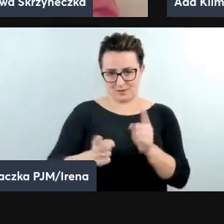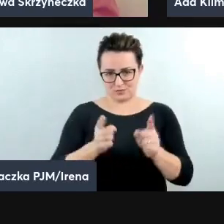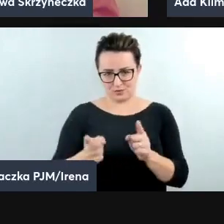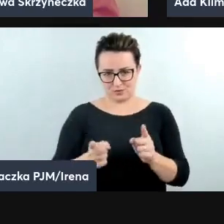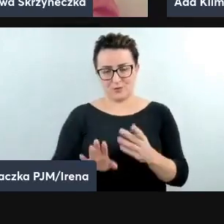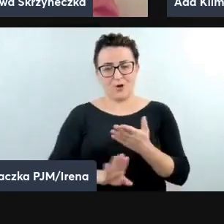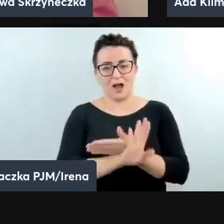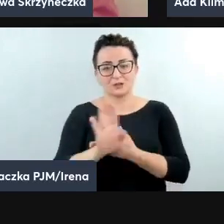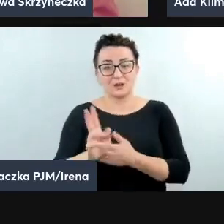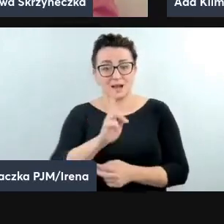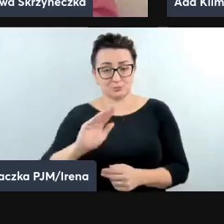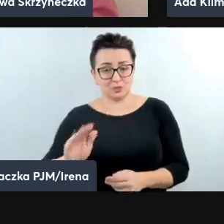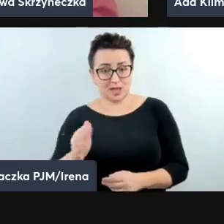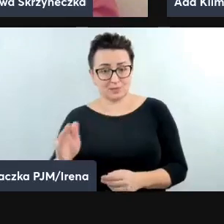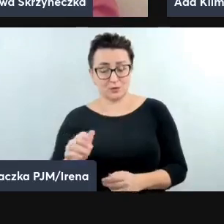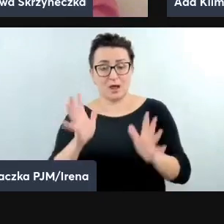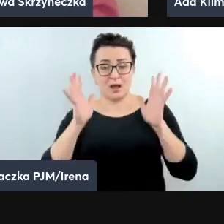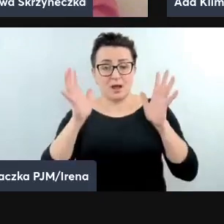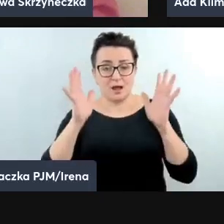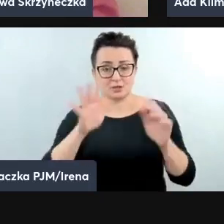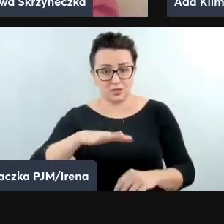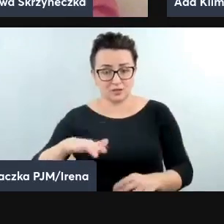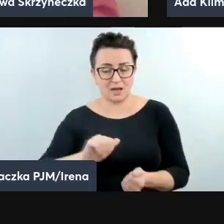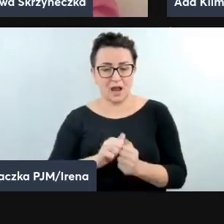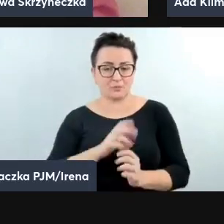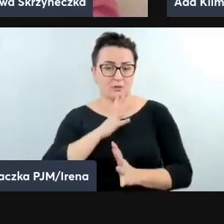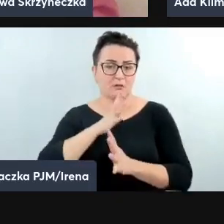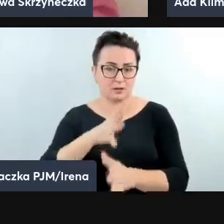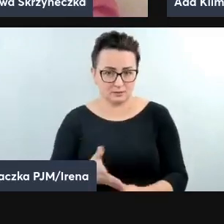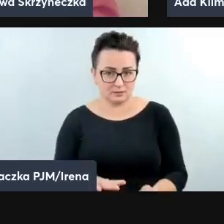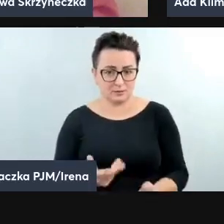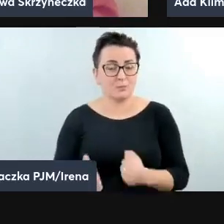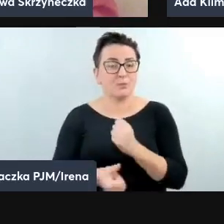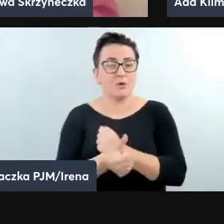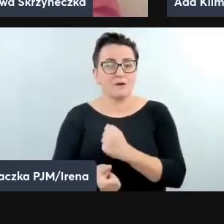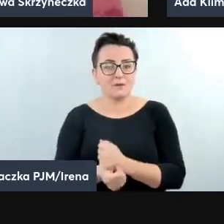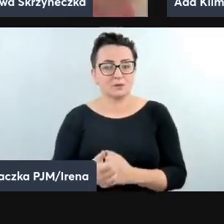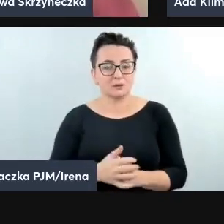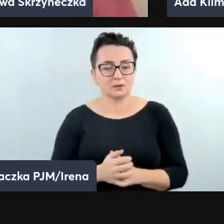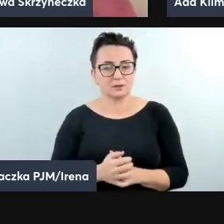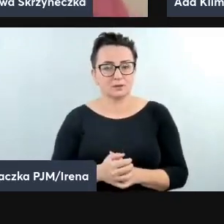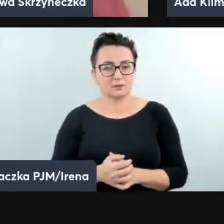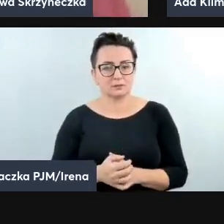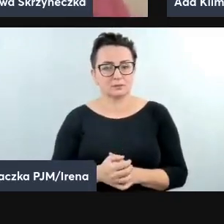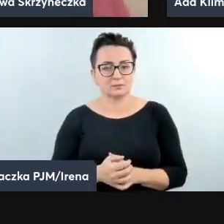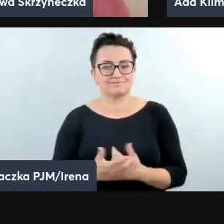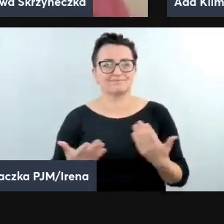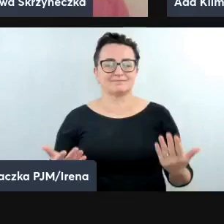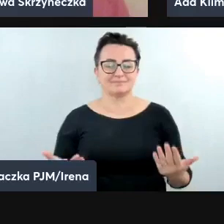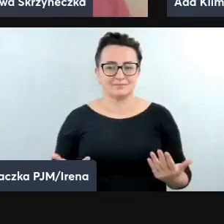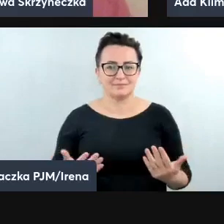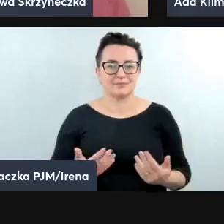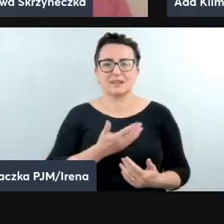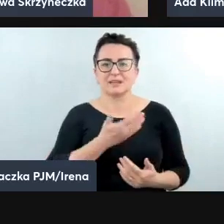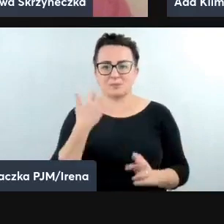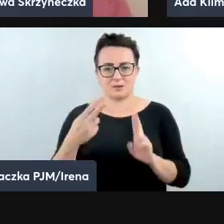albo hejtowany przez to, że ktoś no, nie ma dobrego porozumienia z dziećmi. Ja pamiętam, że jak miałyśmy